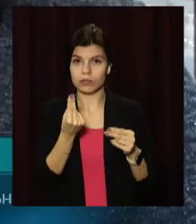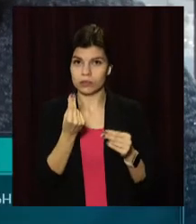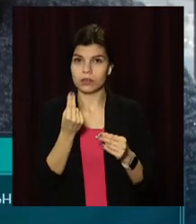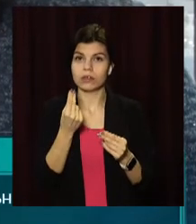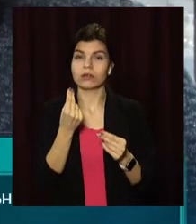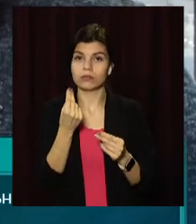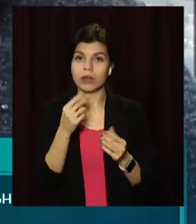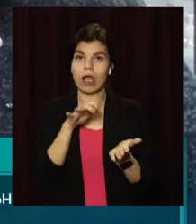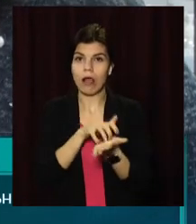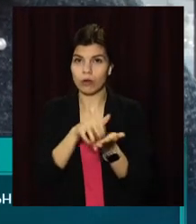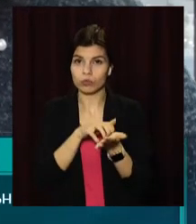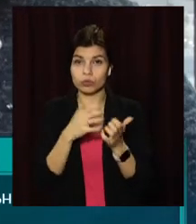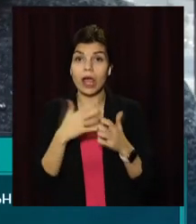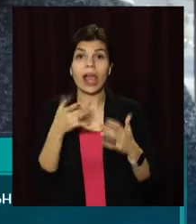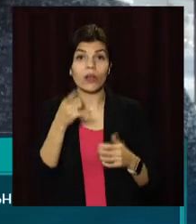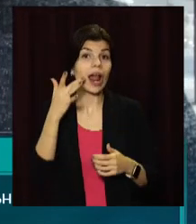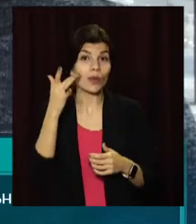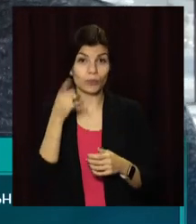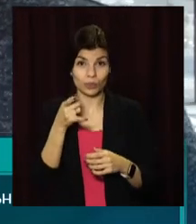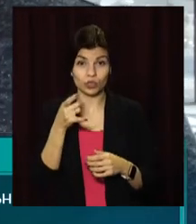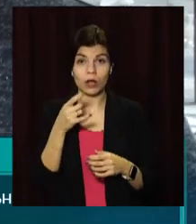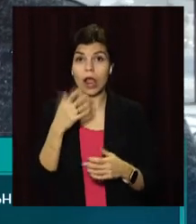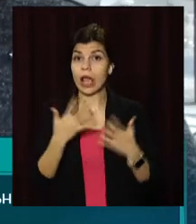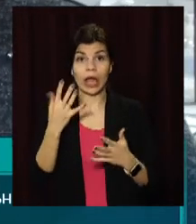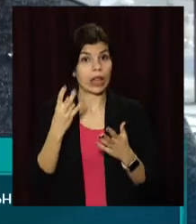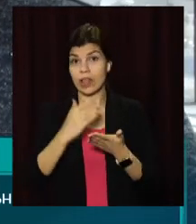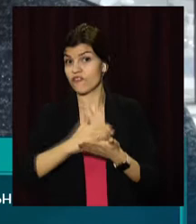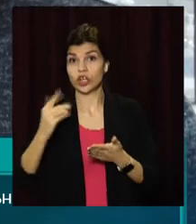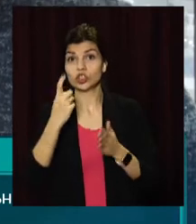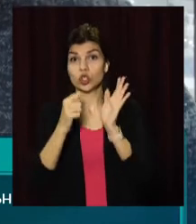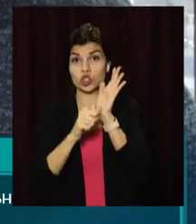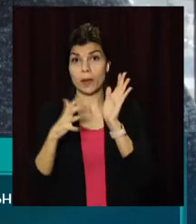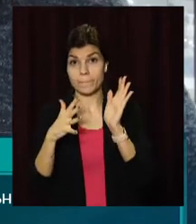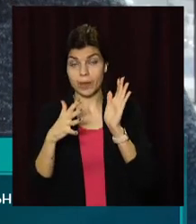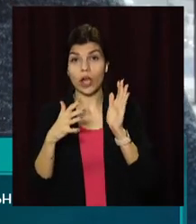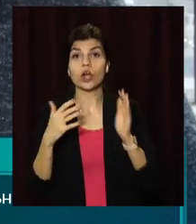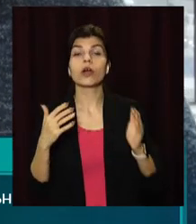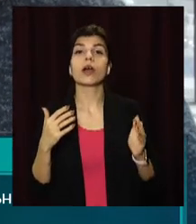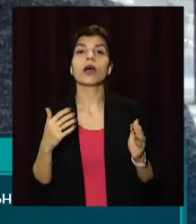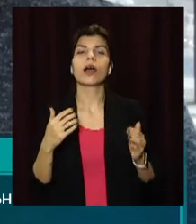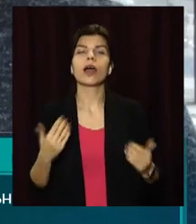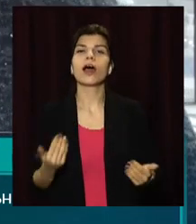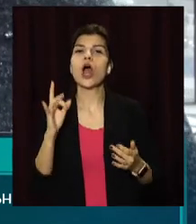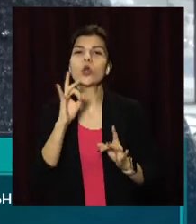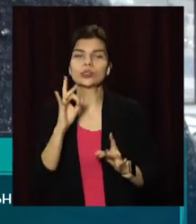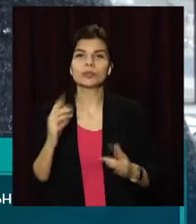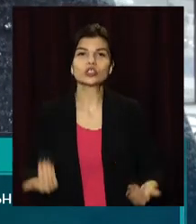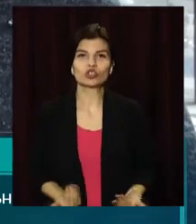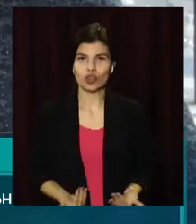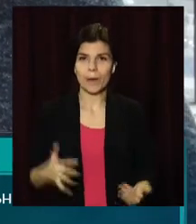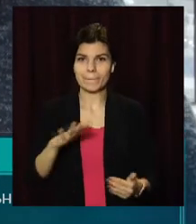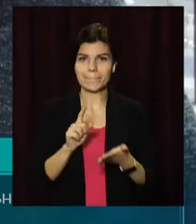легкового автомобіля не перевищує 165 розмірів прожиткового мінімуму, то сума буде